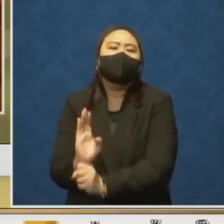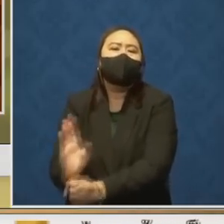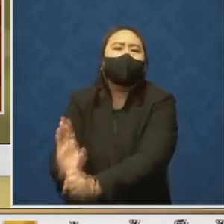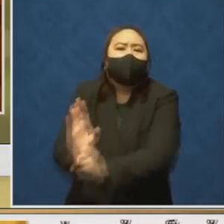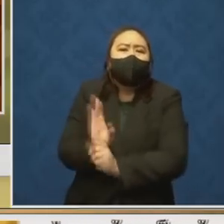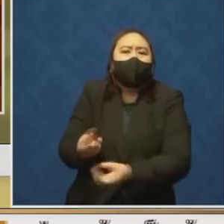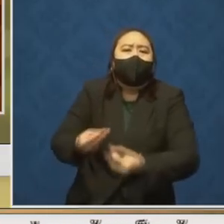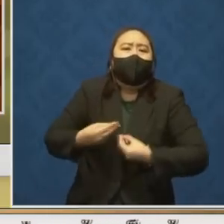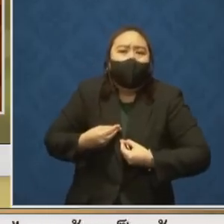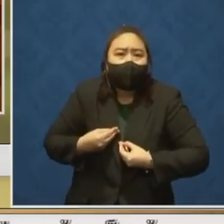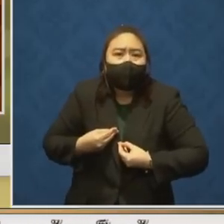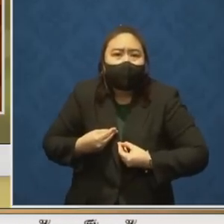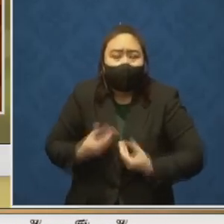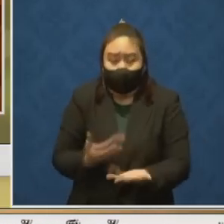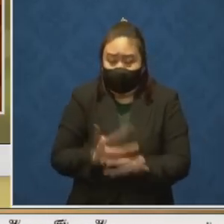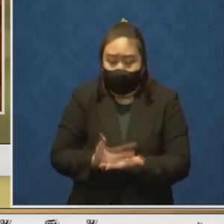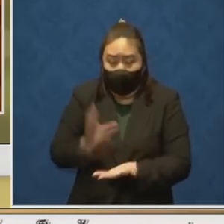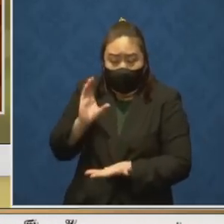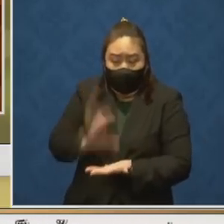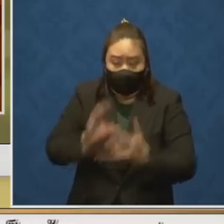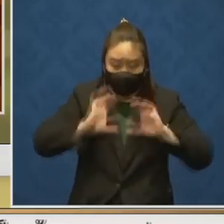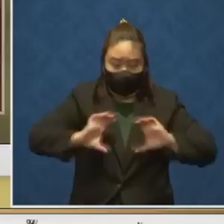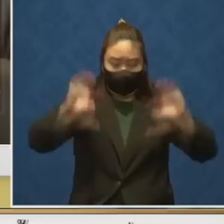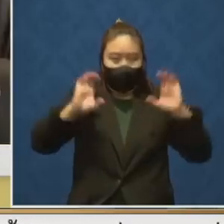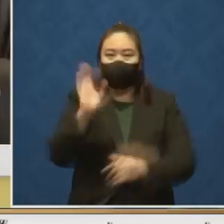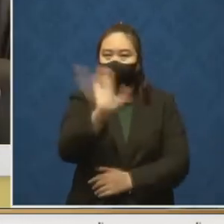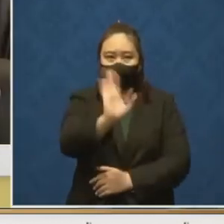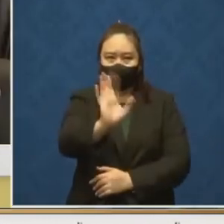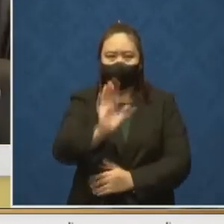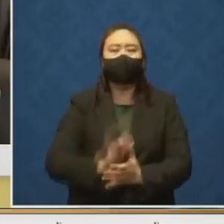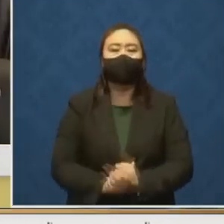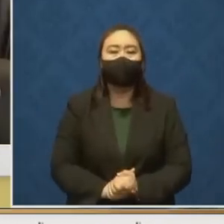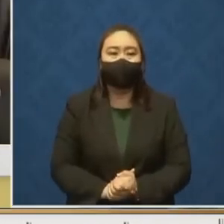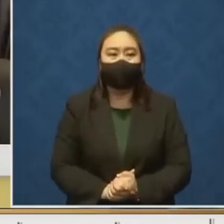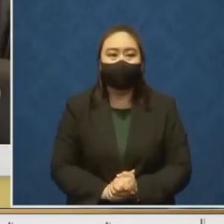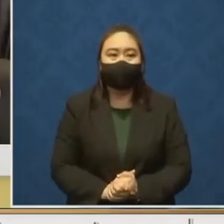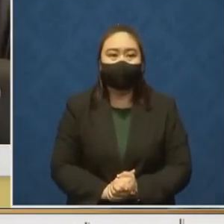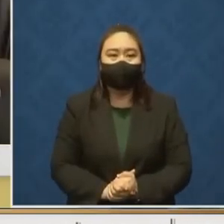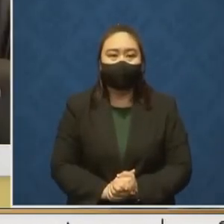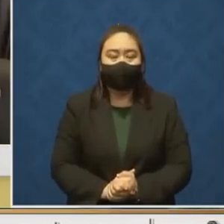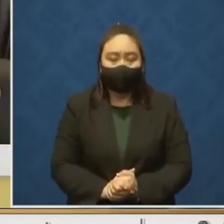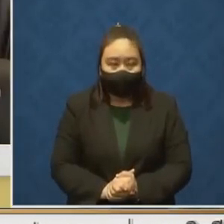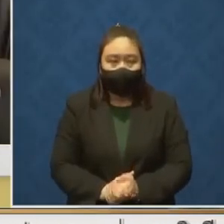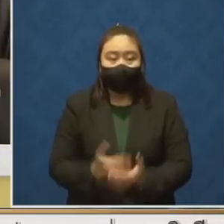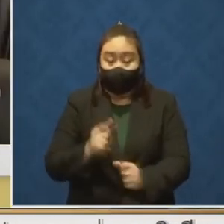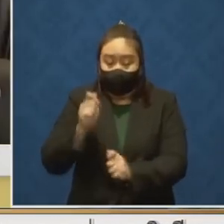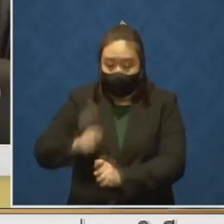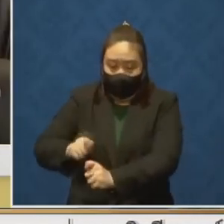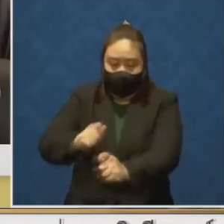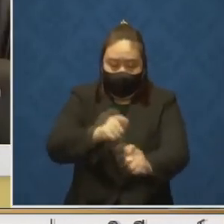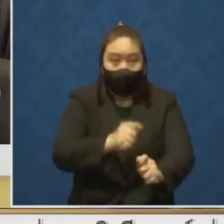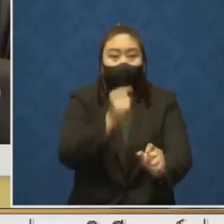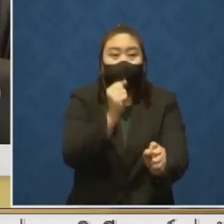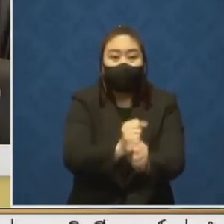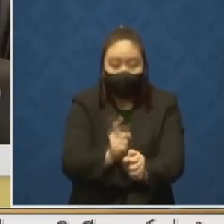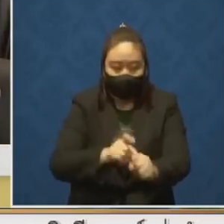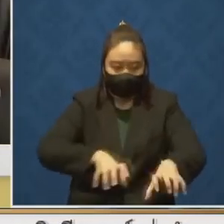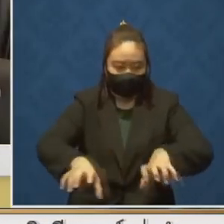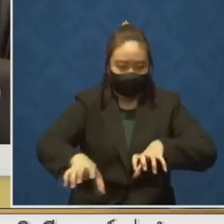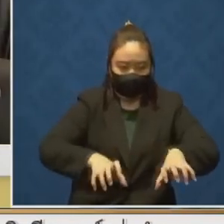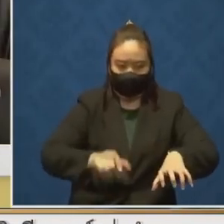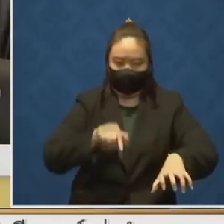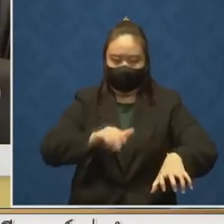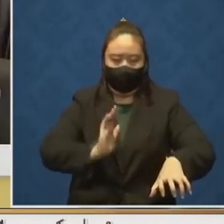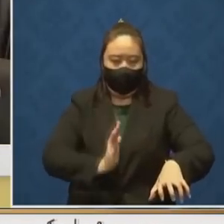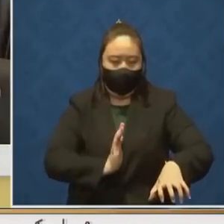ไม่ได้ใช้เงินจากงบประมาณของแผ่นดินค่ะการสรางเพื่อที่จะทำให้สถานที่นี้โอ่อา